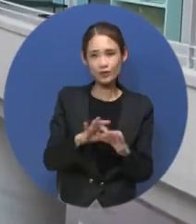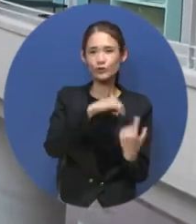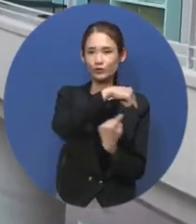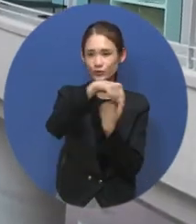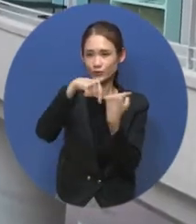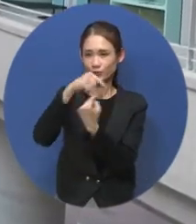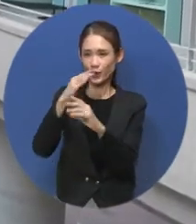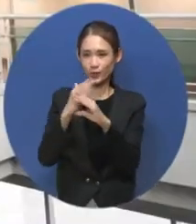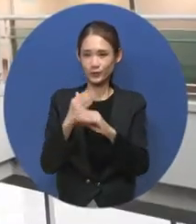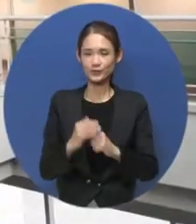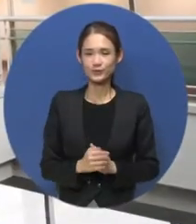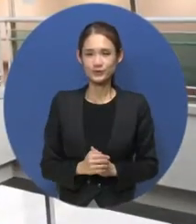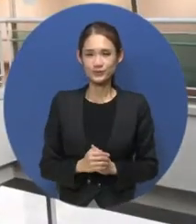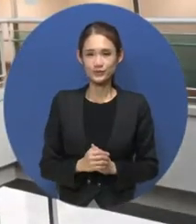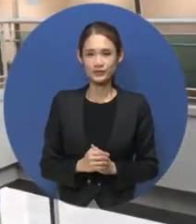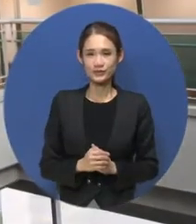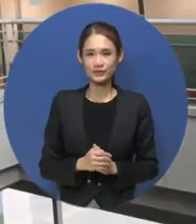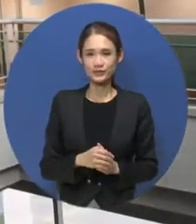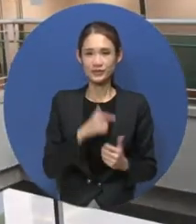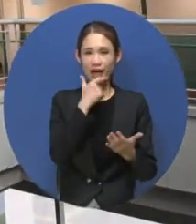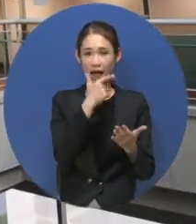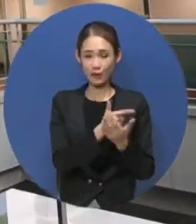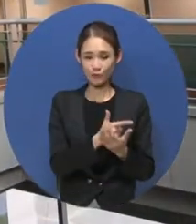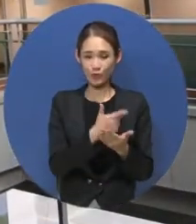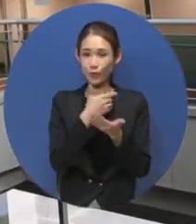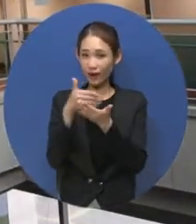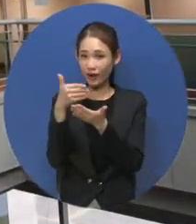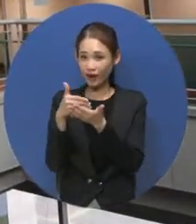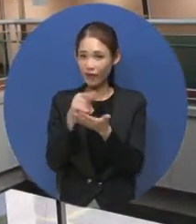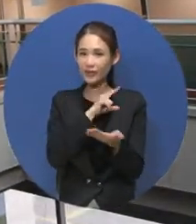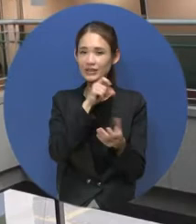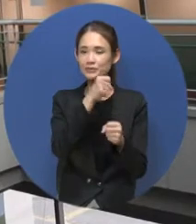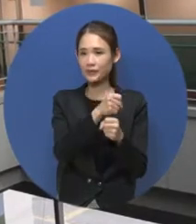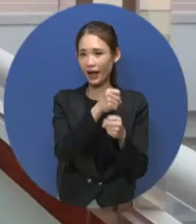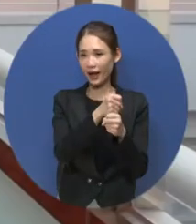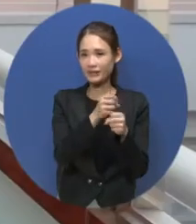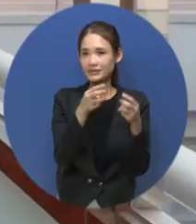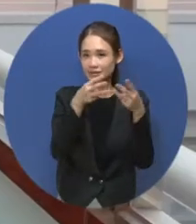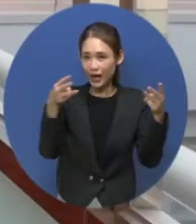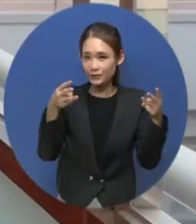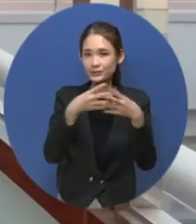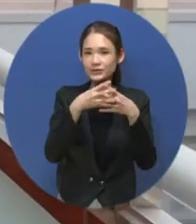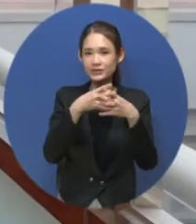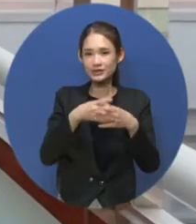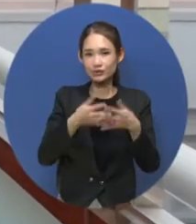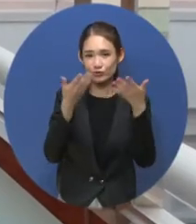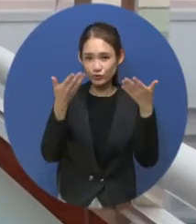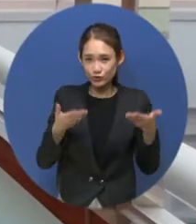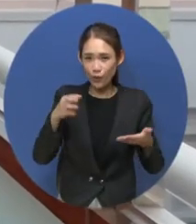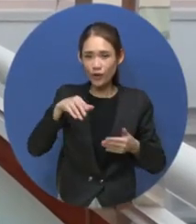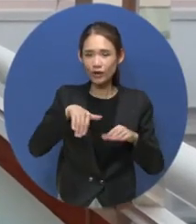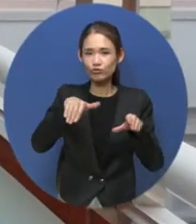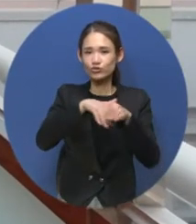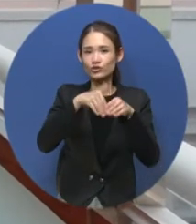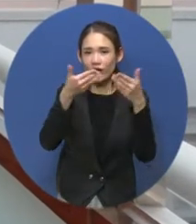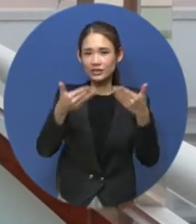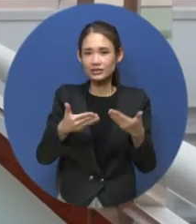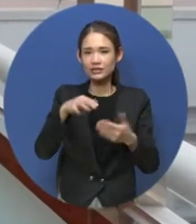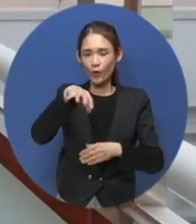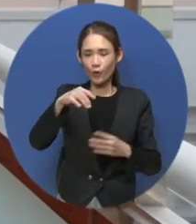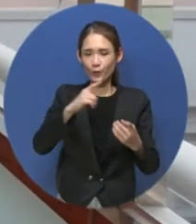있습니다. 감동 갤러리라 명명된 이곳은 청사 3층 유휴 공간을 문화쉼터로